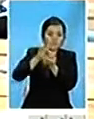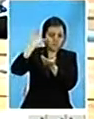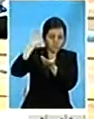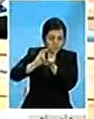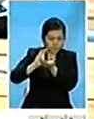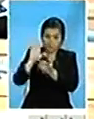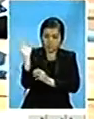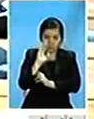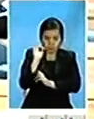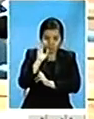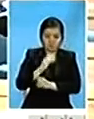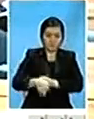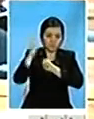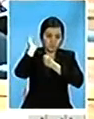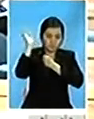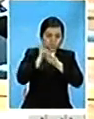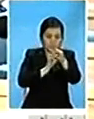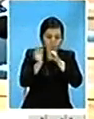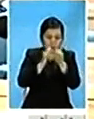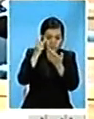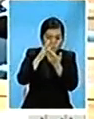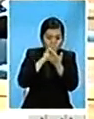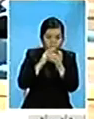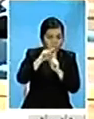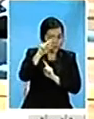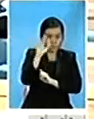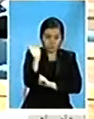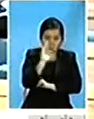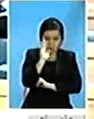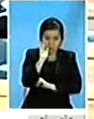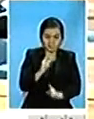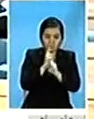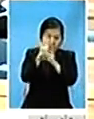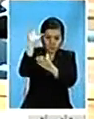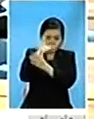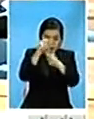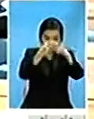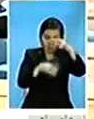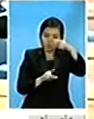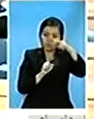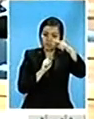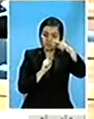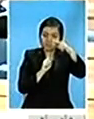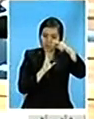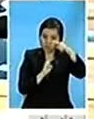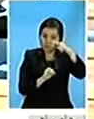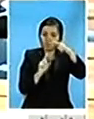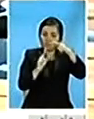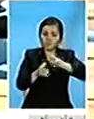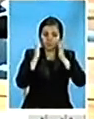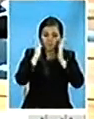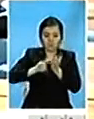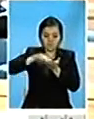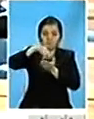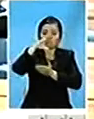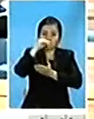ไม่ได้อภิปรายในเรื่องของวาระหนึ่งครับข้อ61ครับท่านประธานครับผู้อภิปรายต้องดำเนินการตาม